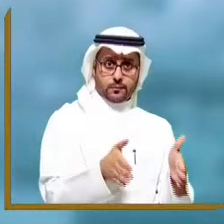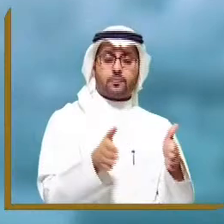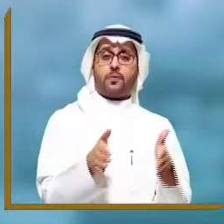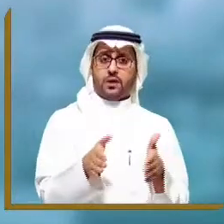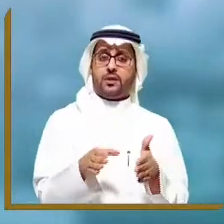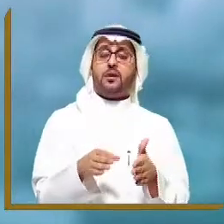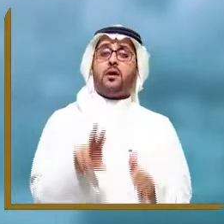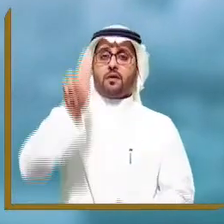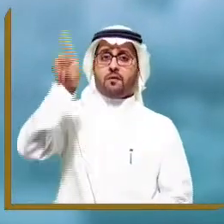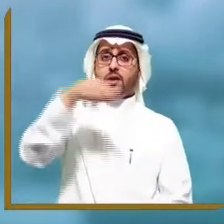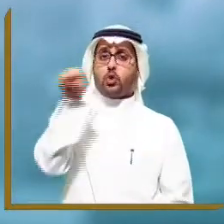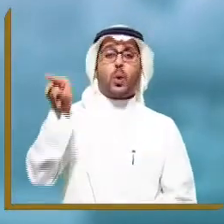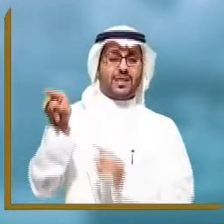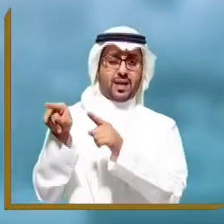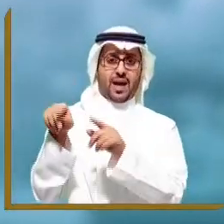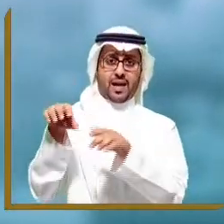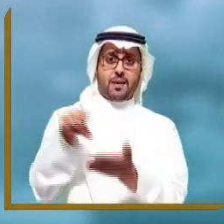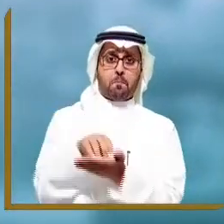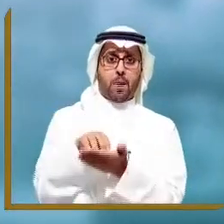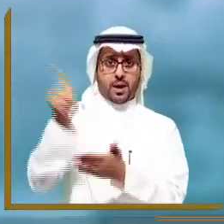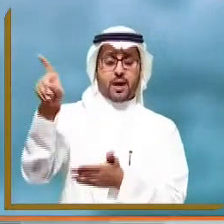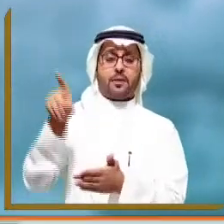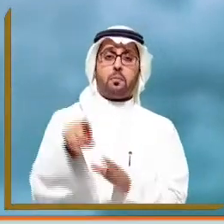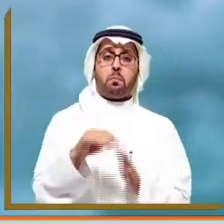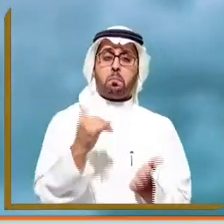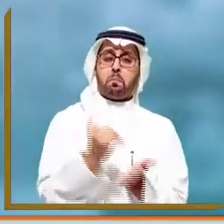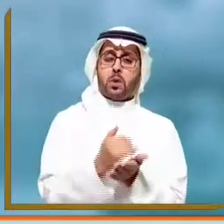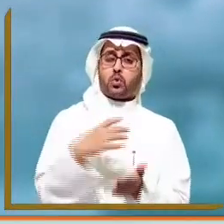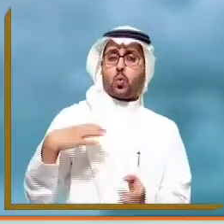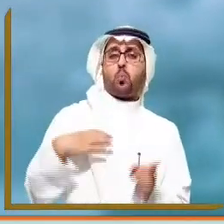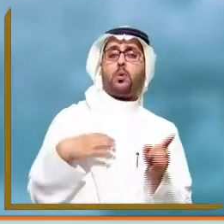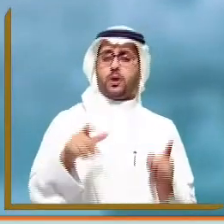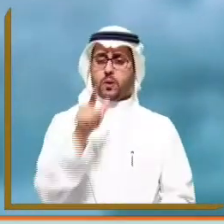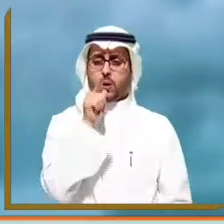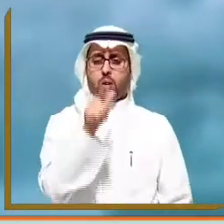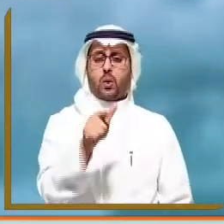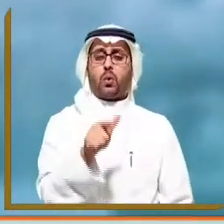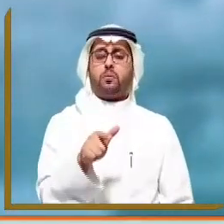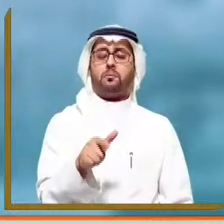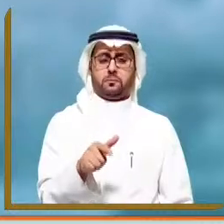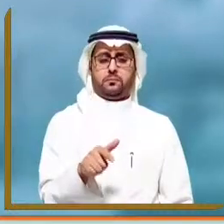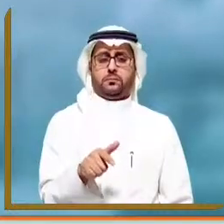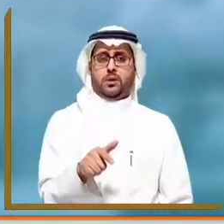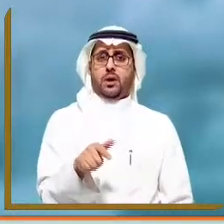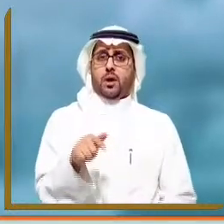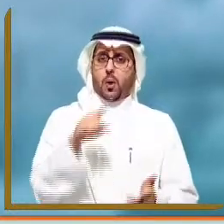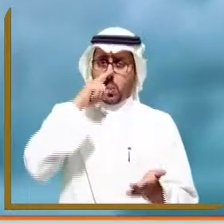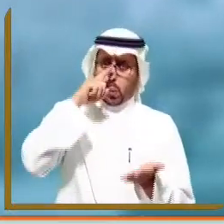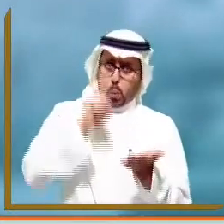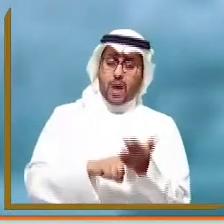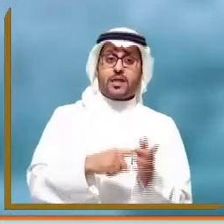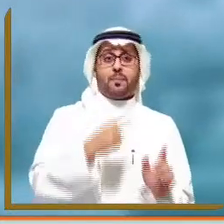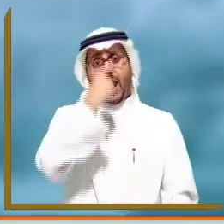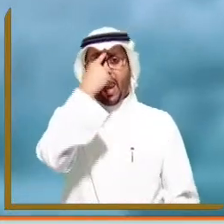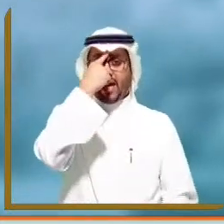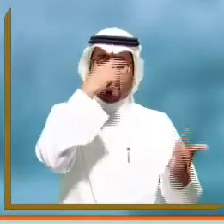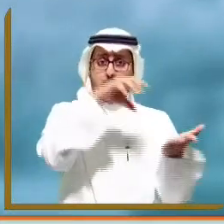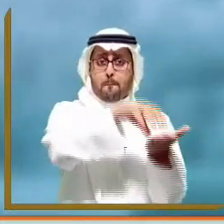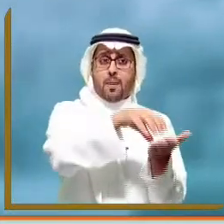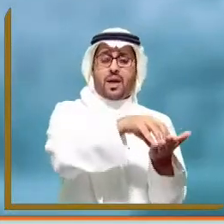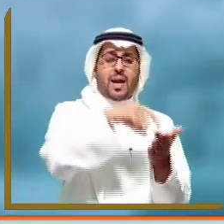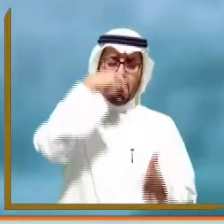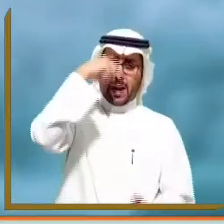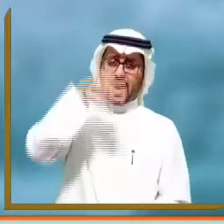في جنيف، قال مدير إدارة الطوارئ بمنظمة الصحة العالمية مايك رايان إنه يتوجب على الهند أن